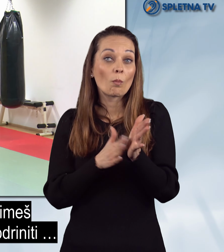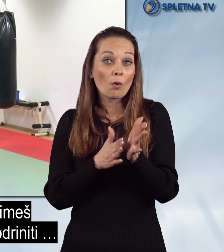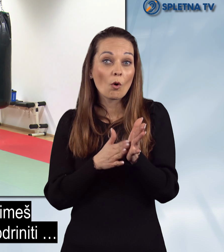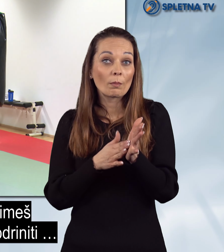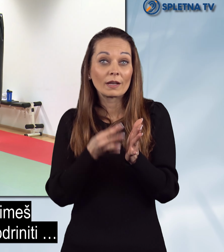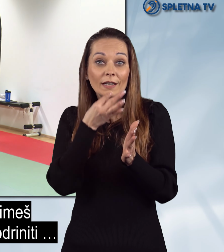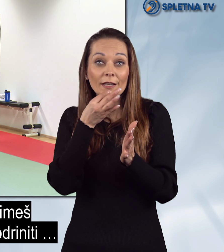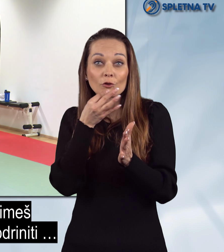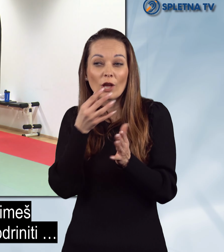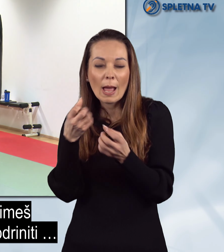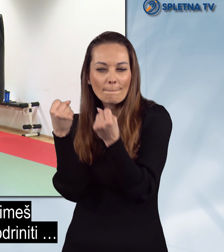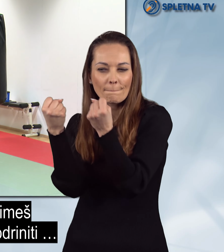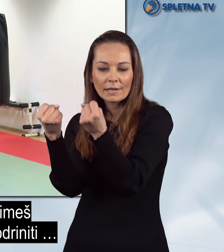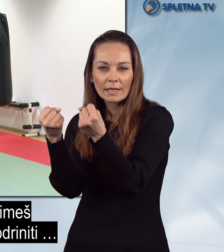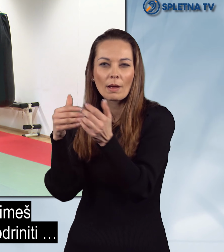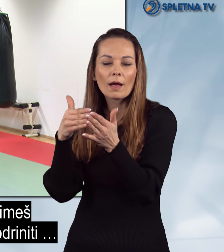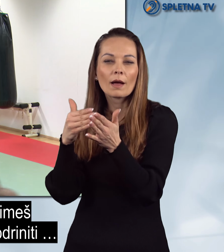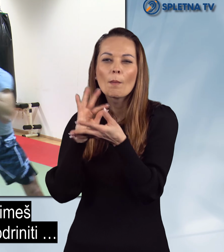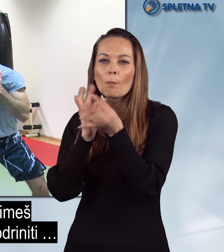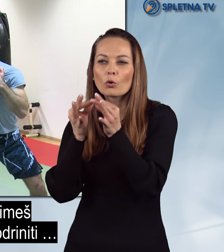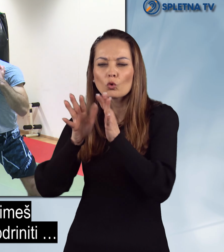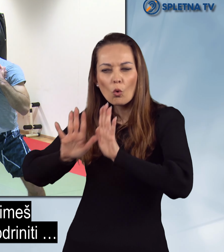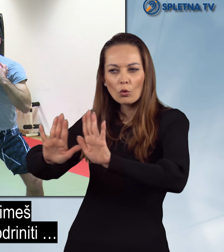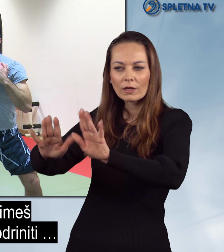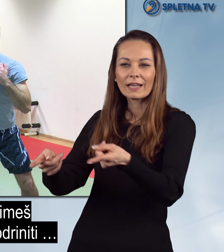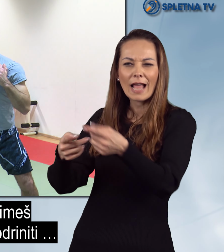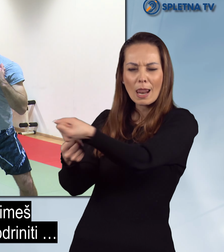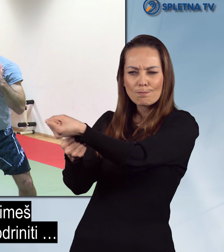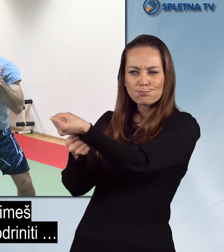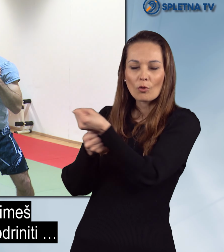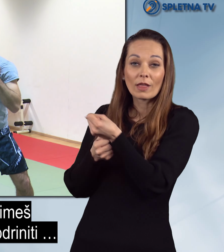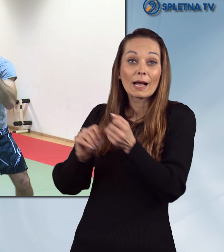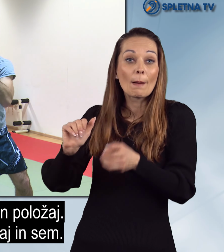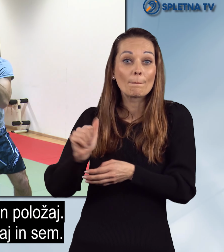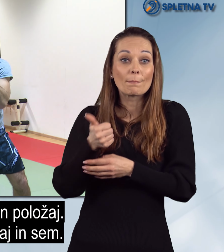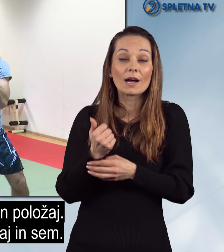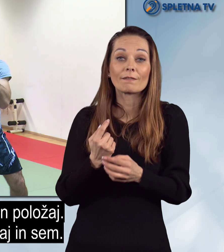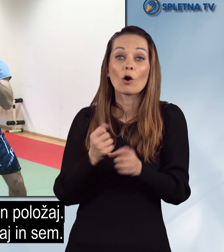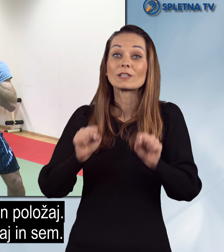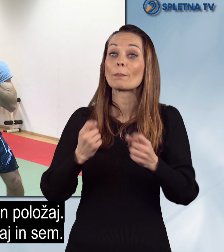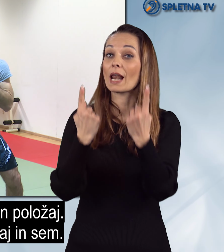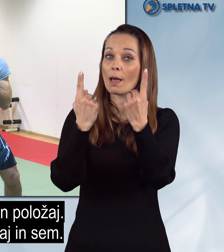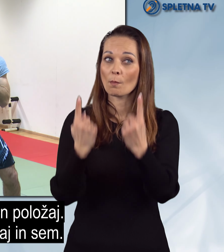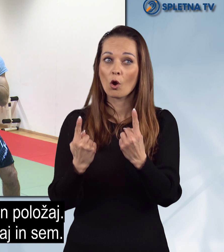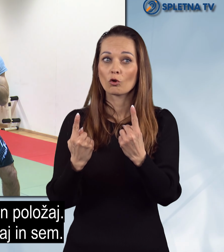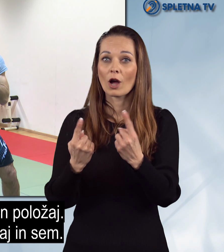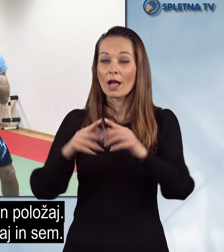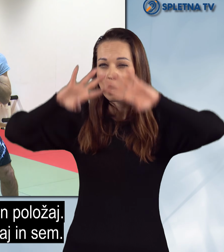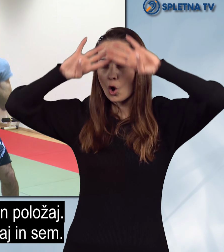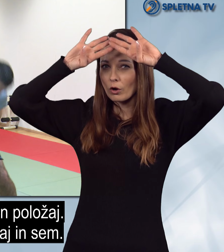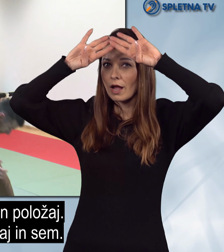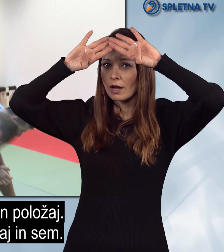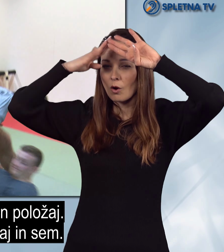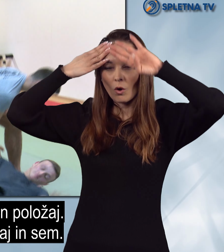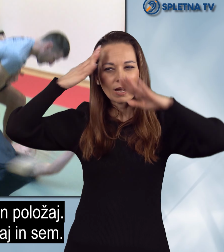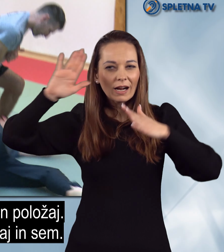pa me ti probaš odriniti ali pa potegniti. Okay. Najprej stabilen položaj, roke gor, grem